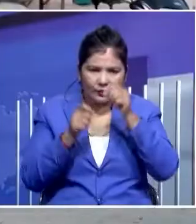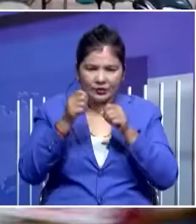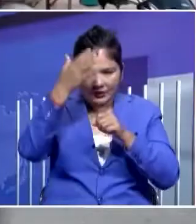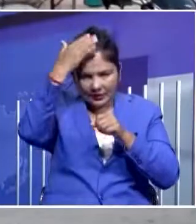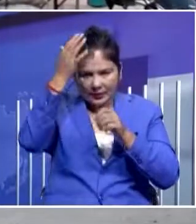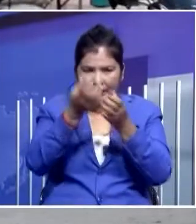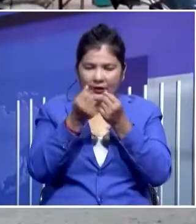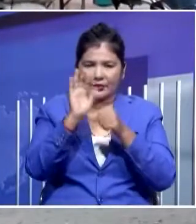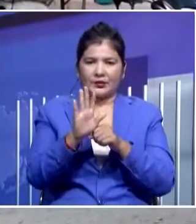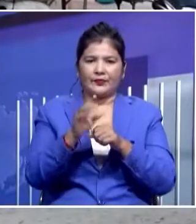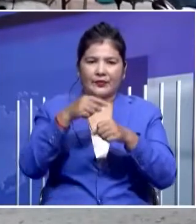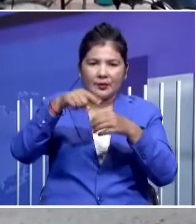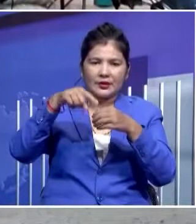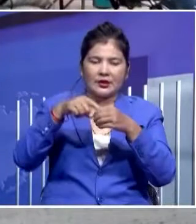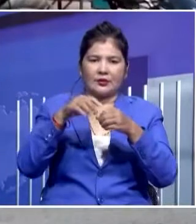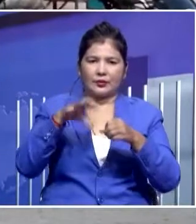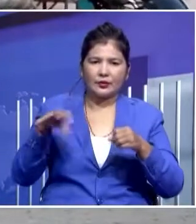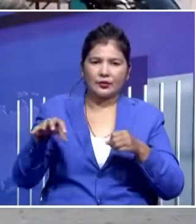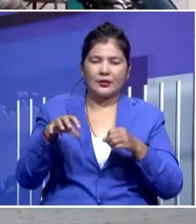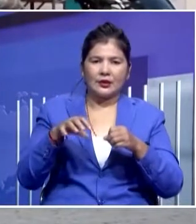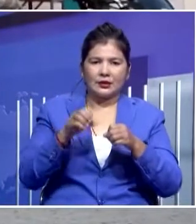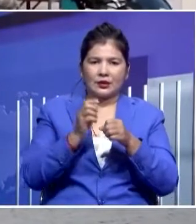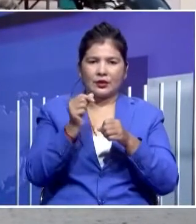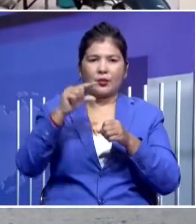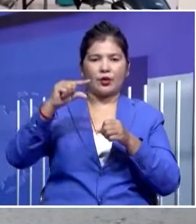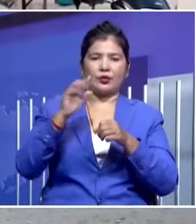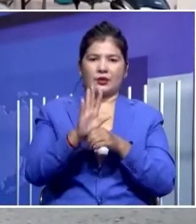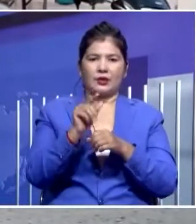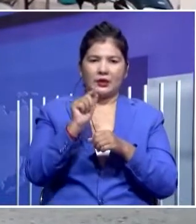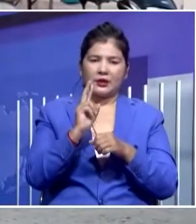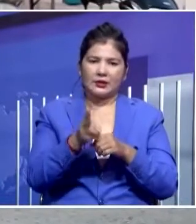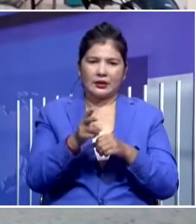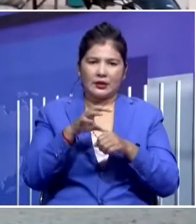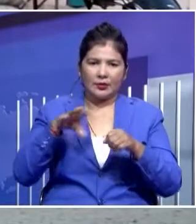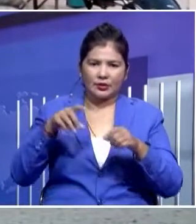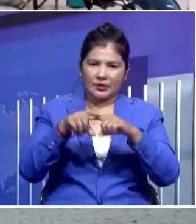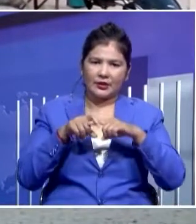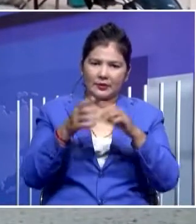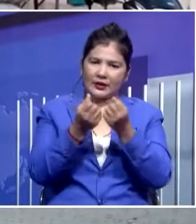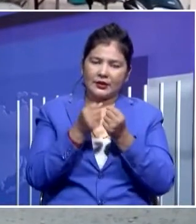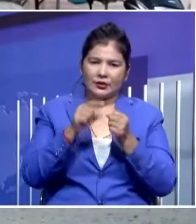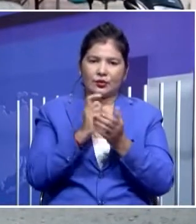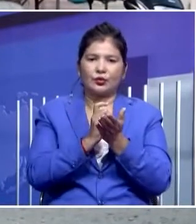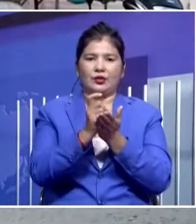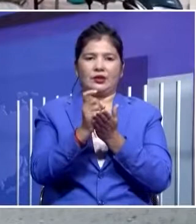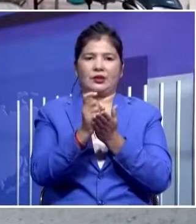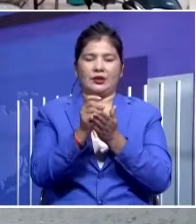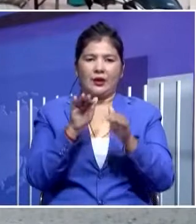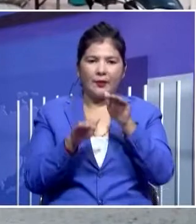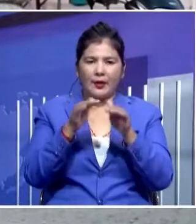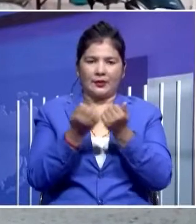छ मिसावटयुक्त वस्तु नै सबैभन्दा महँगा छन् यस्ता वस्तु नियन्त्रणमा ल्याइ त्यसको गुणस्तरीयता मापन